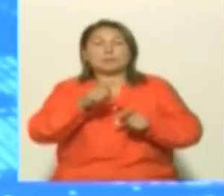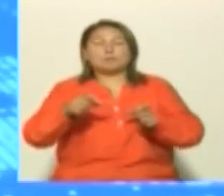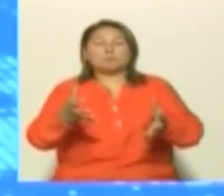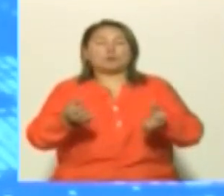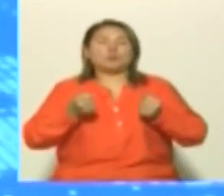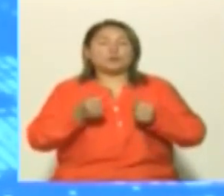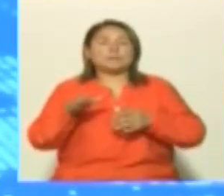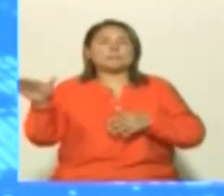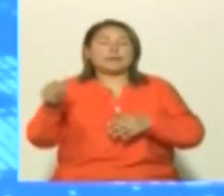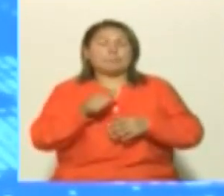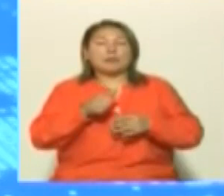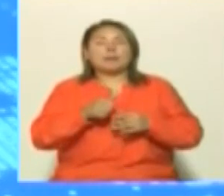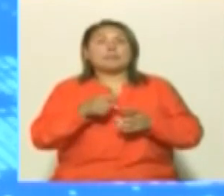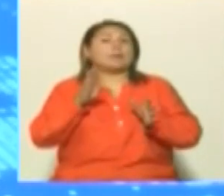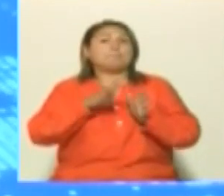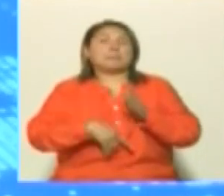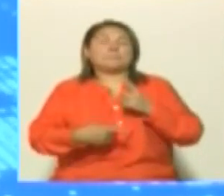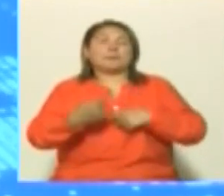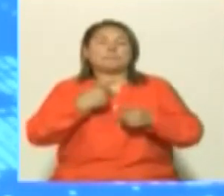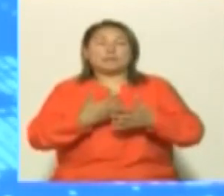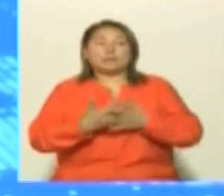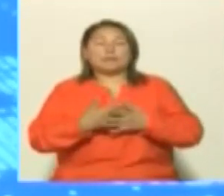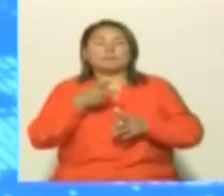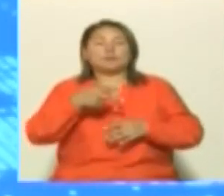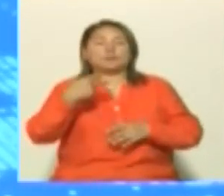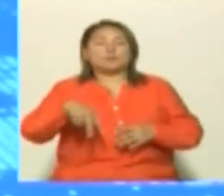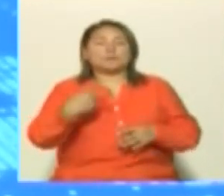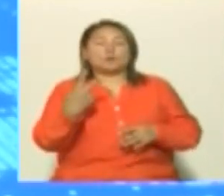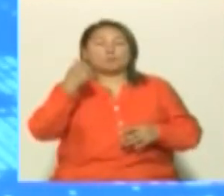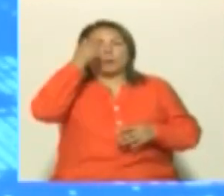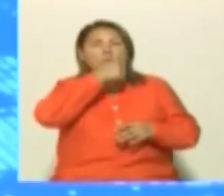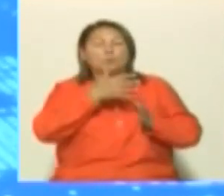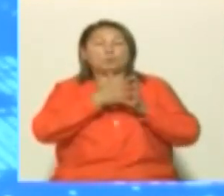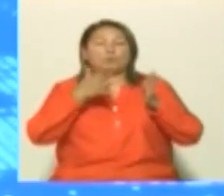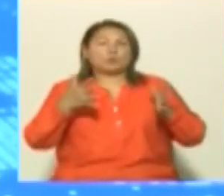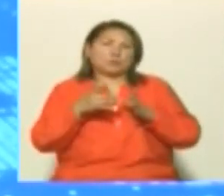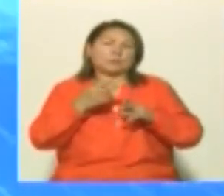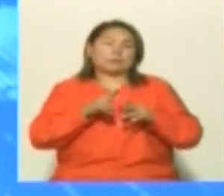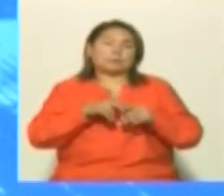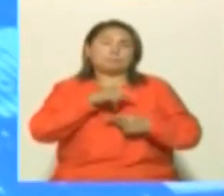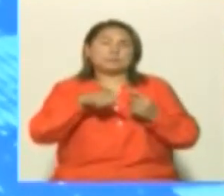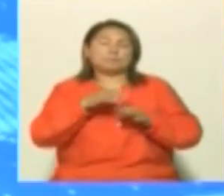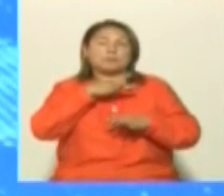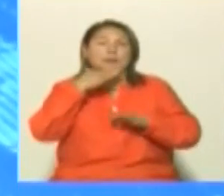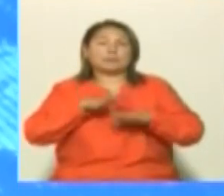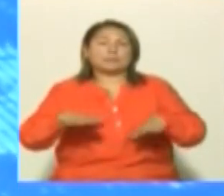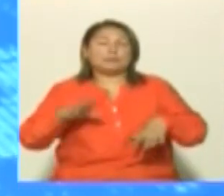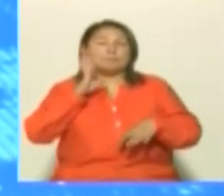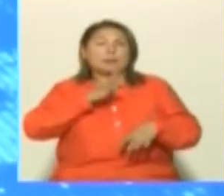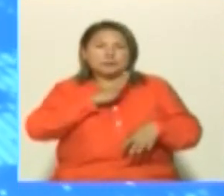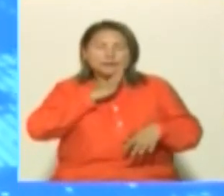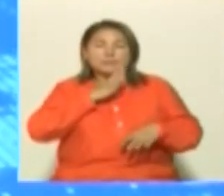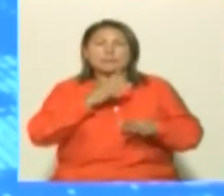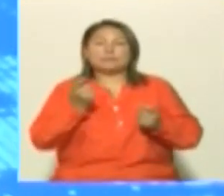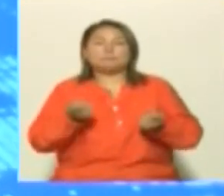получившие займы на безвозмездной основе в 2022 году большинство новых владельцев бизнеса многодетные матери и члены